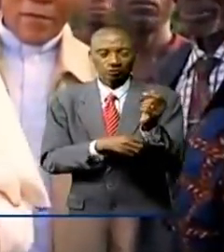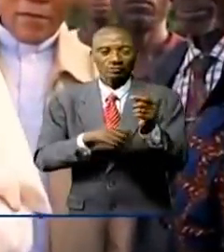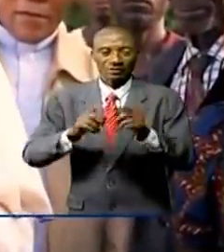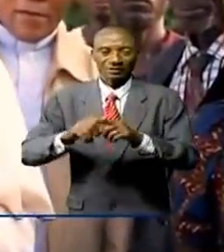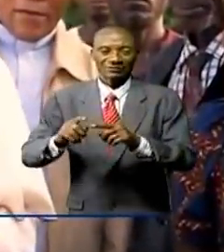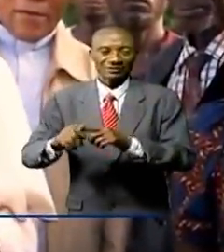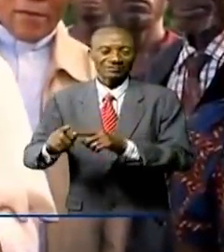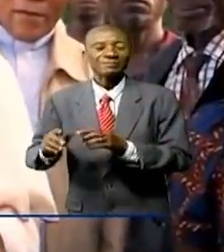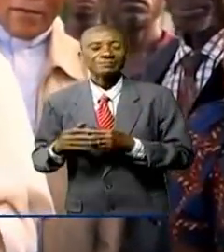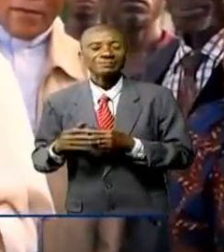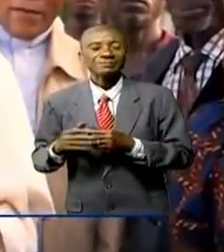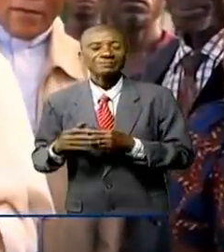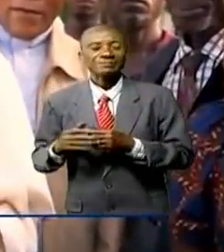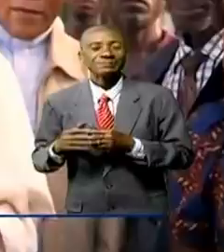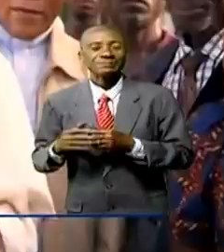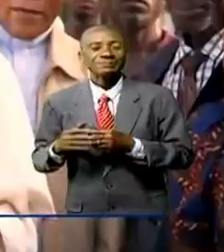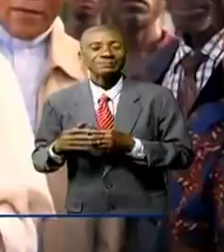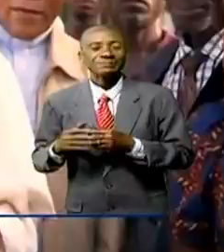En ces lieux.